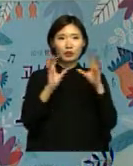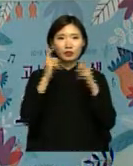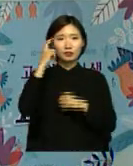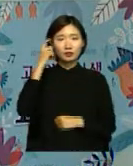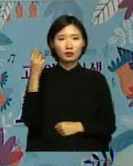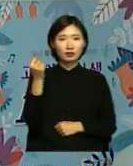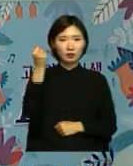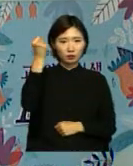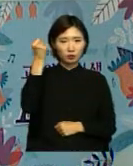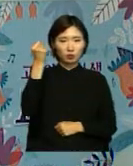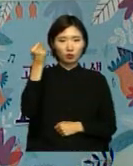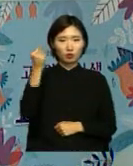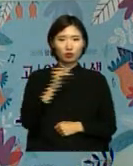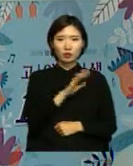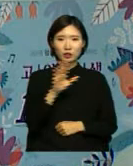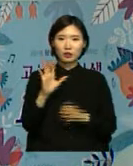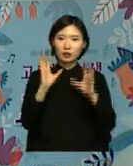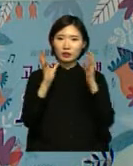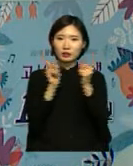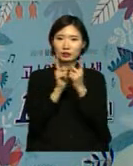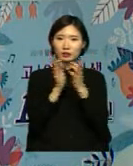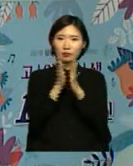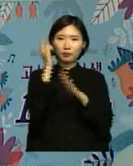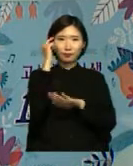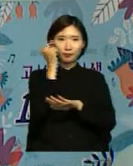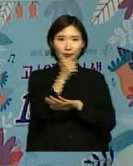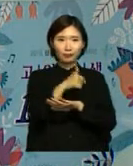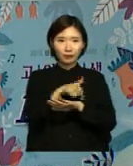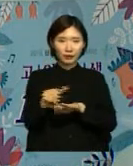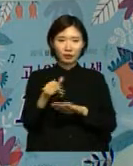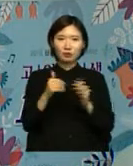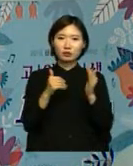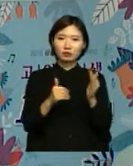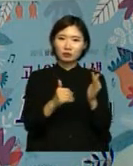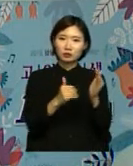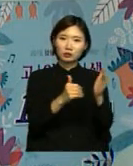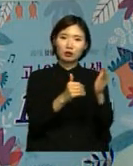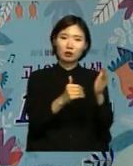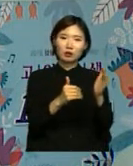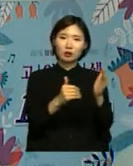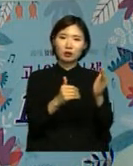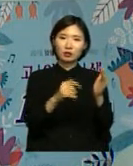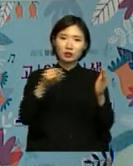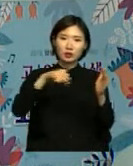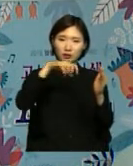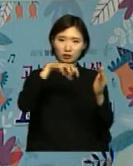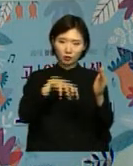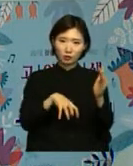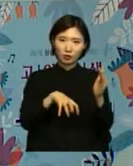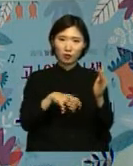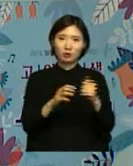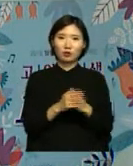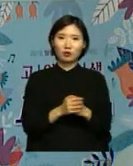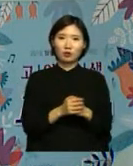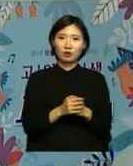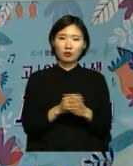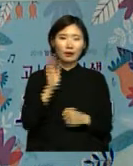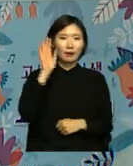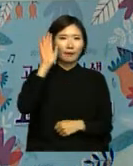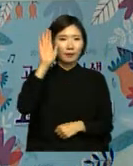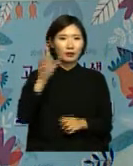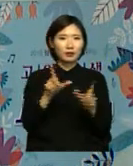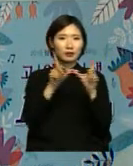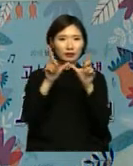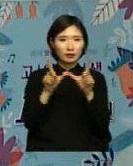갖고 우리 아이들이 직접 기획하고 또 직접 진행하면서 그 과정 속에서 이제 미래의 어떤